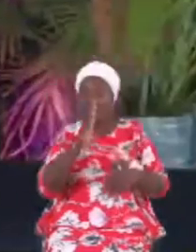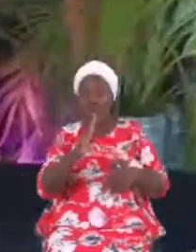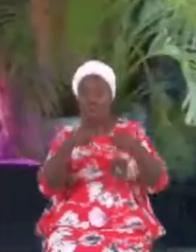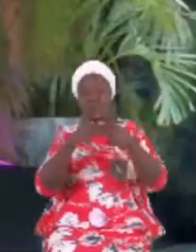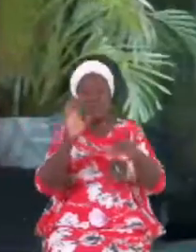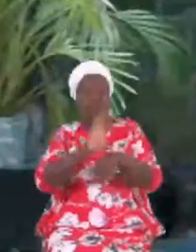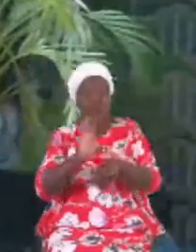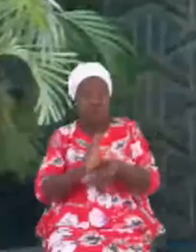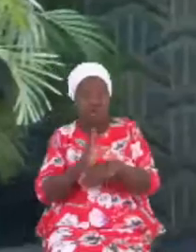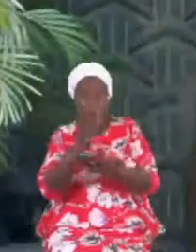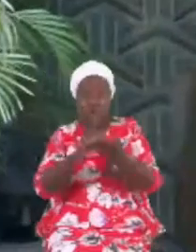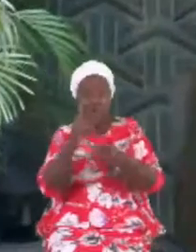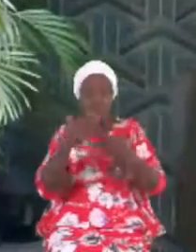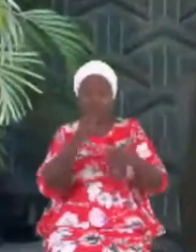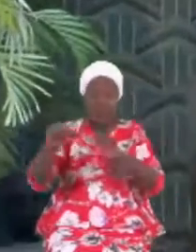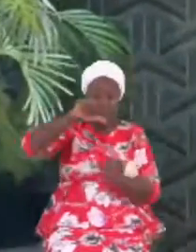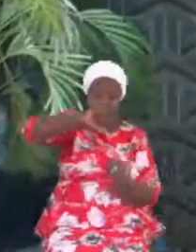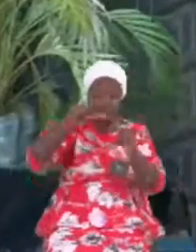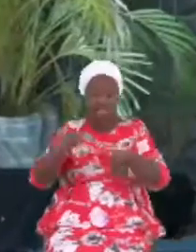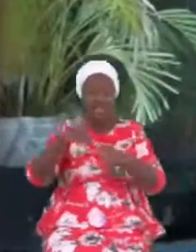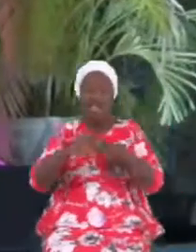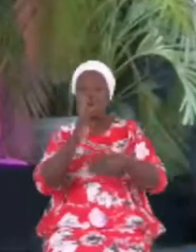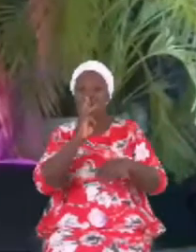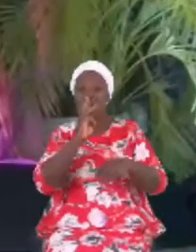peut être baptisé d'eau. Quelqu'un